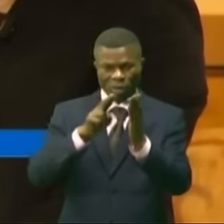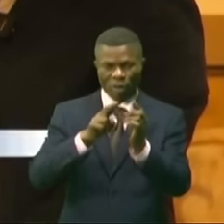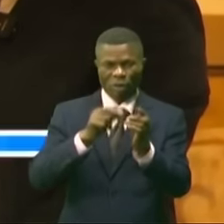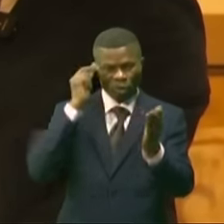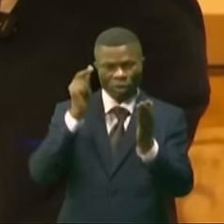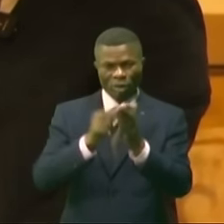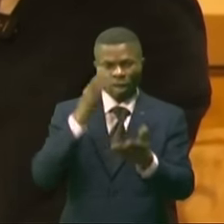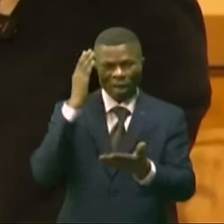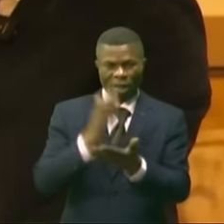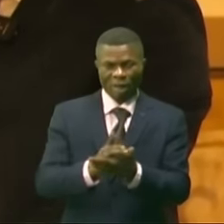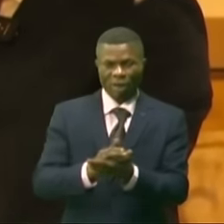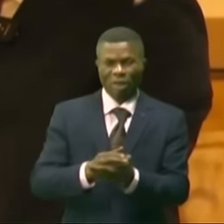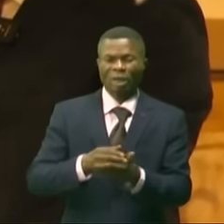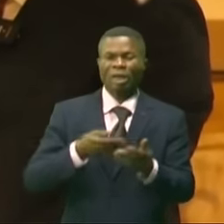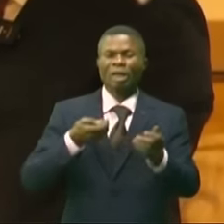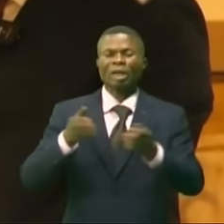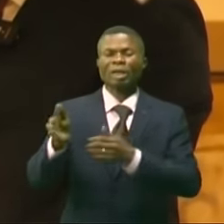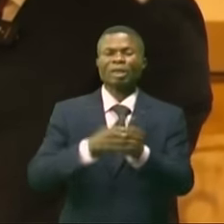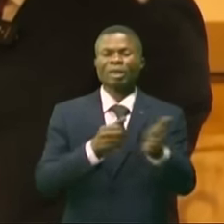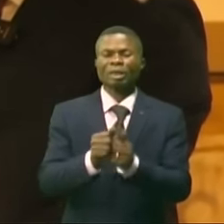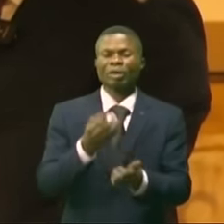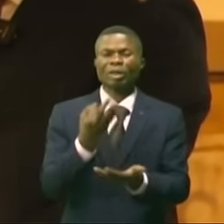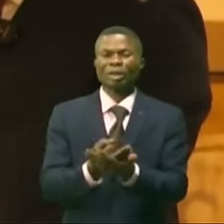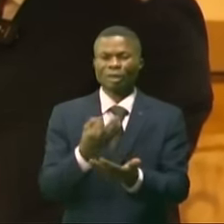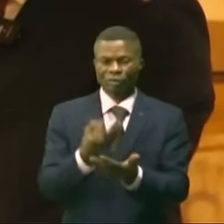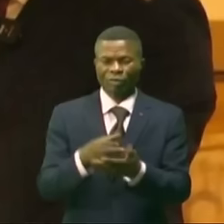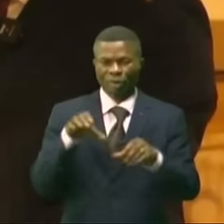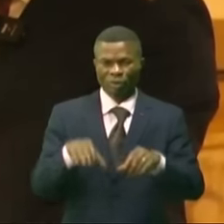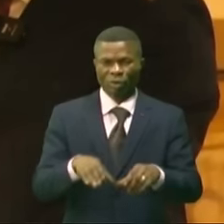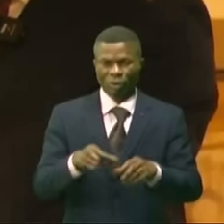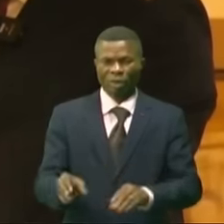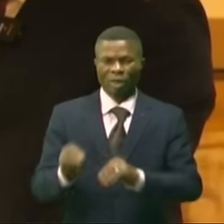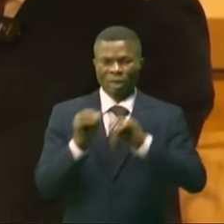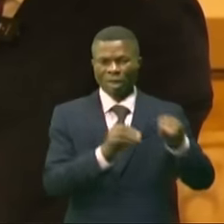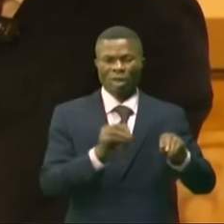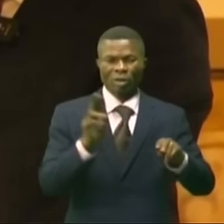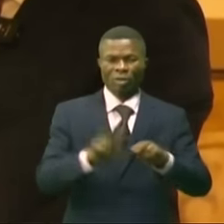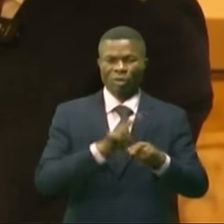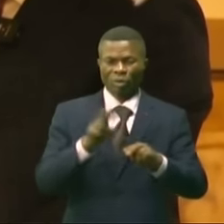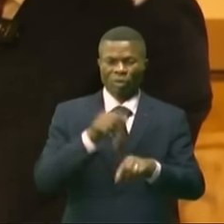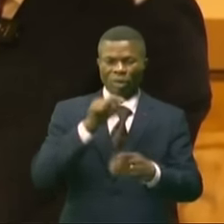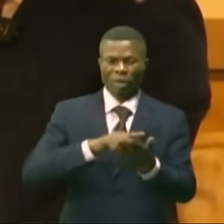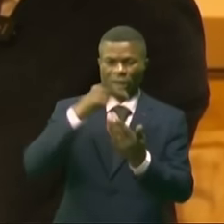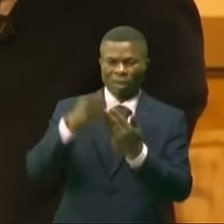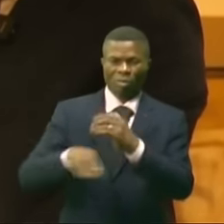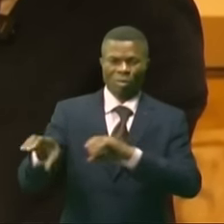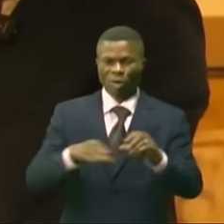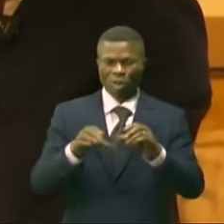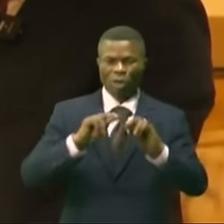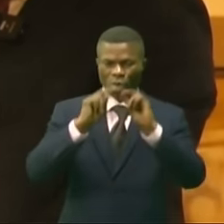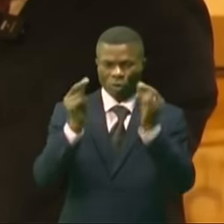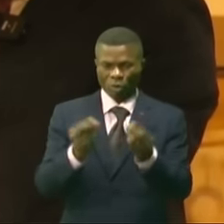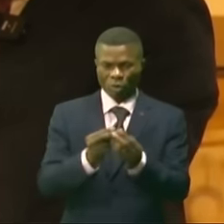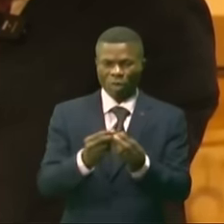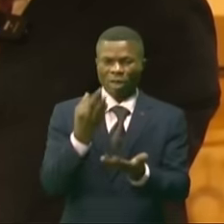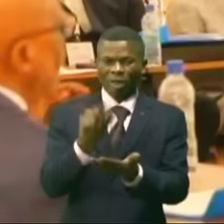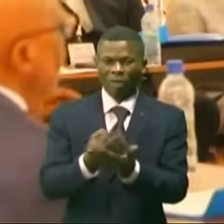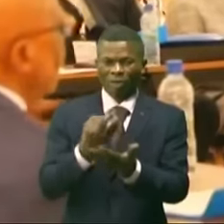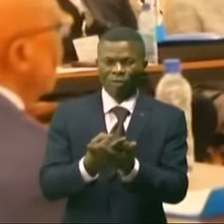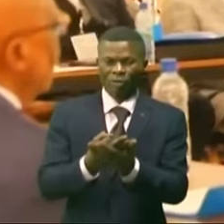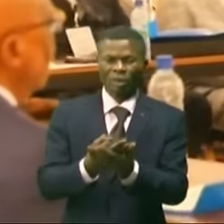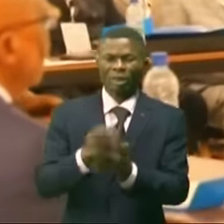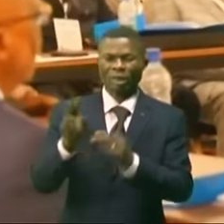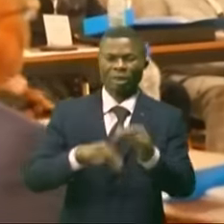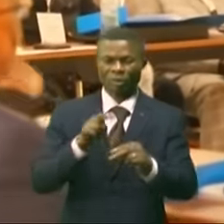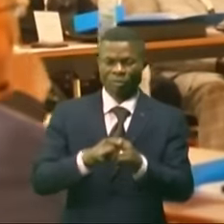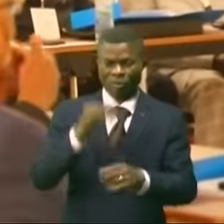de la lutte contre la criminalité financière organisée et la mise en œuvre dans les délai du plan d'action gr d'action financière GAFI au